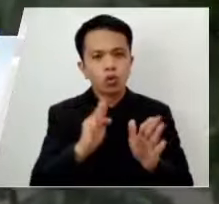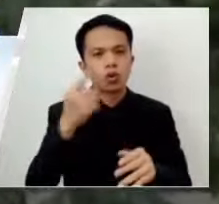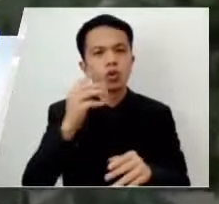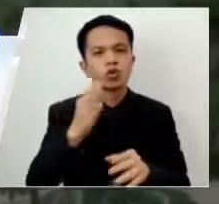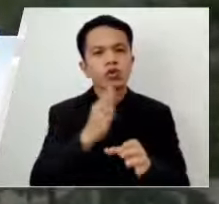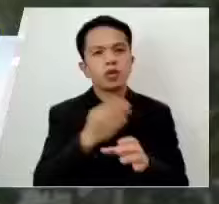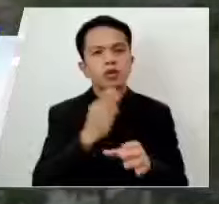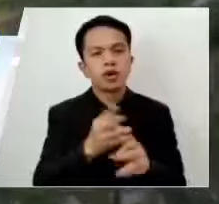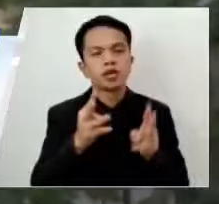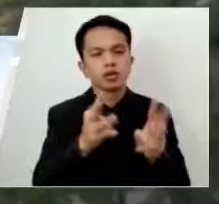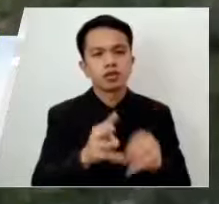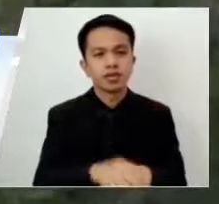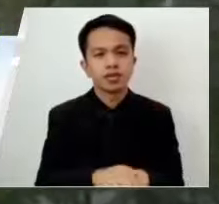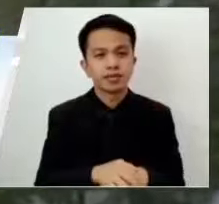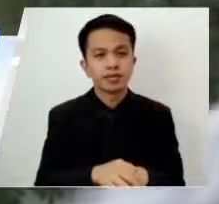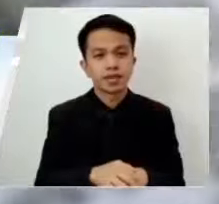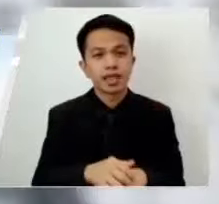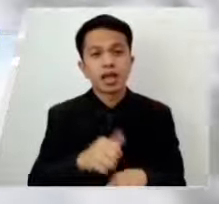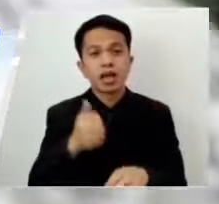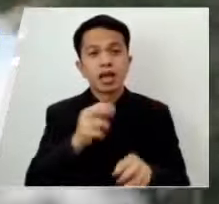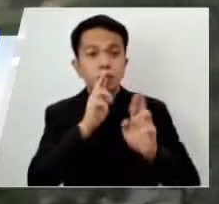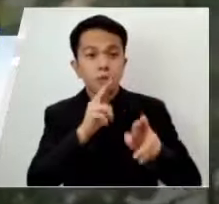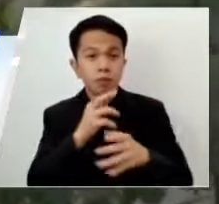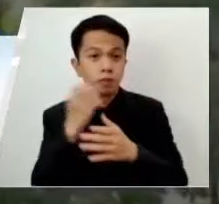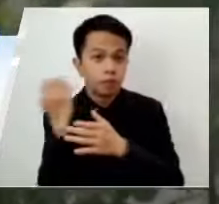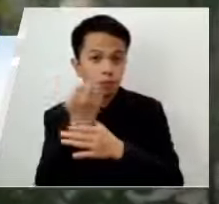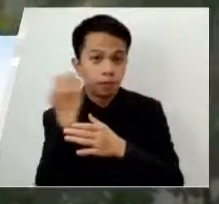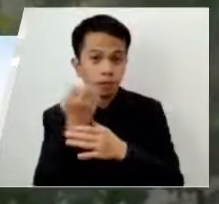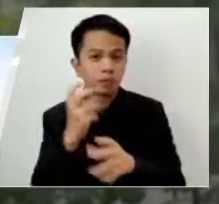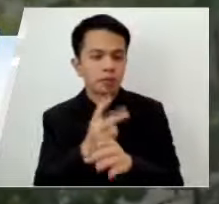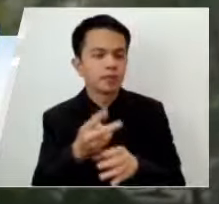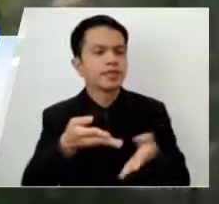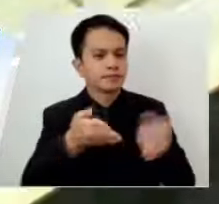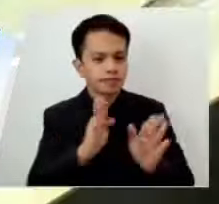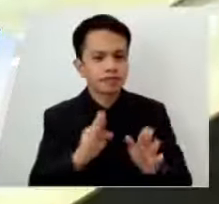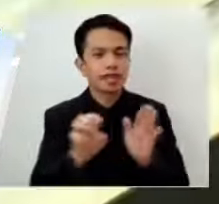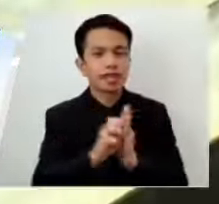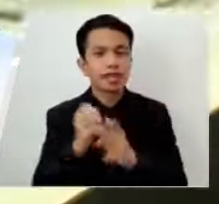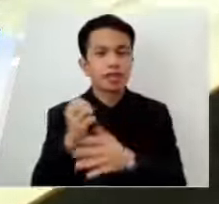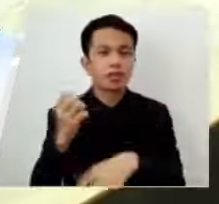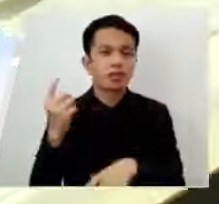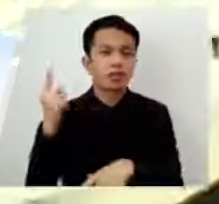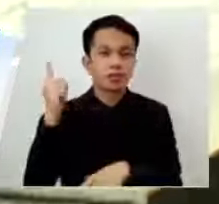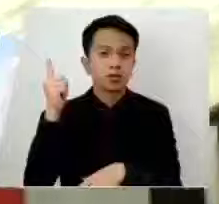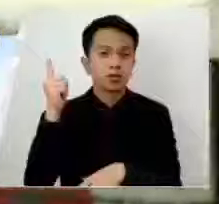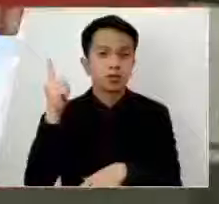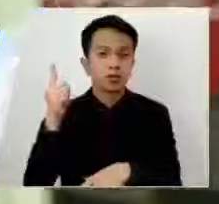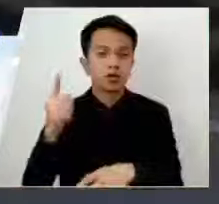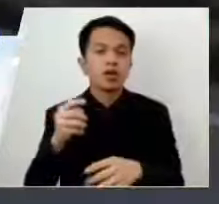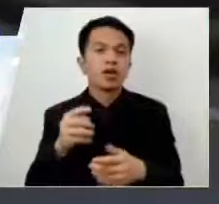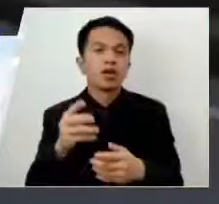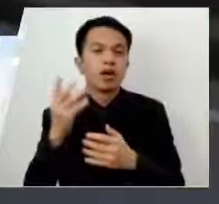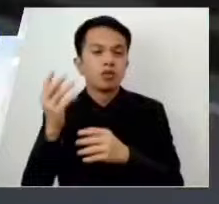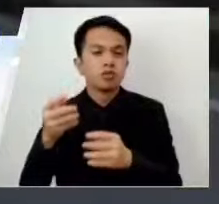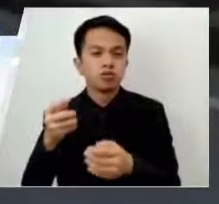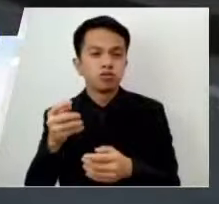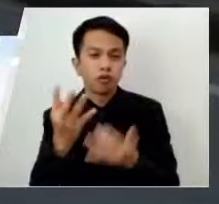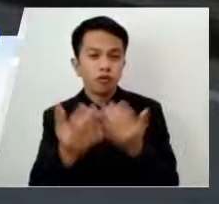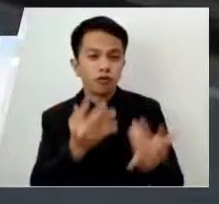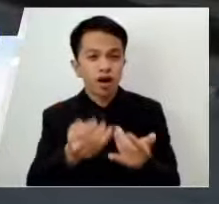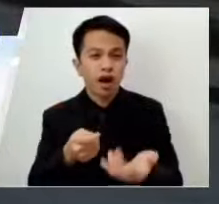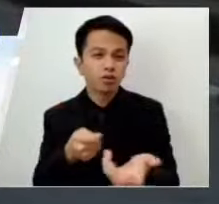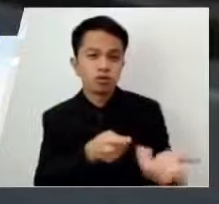Pwede ring dumaan ang mga responding emergency vehicles, gaya ng ambulansya, fire truck at PNP vehicle. Ang mga lumalabag